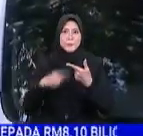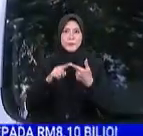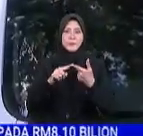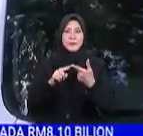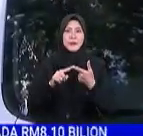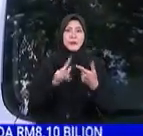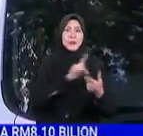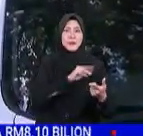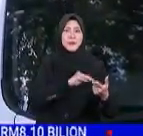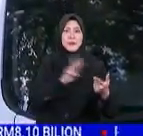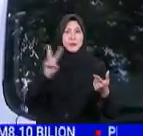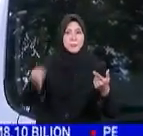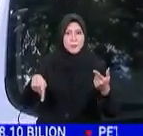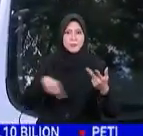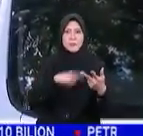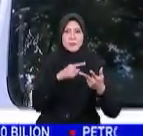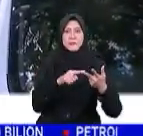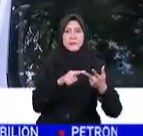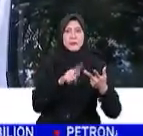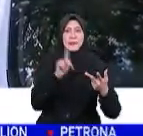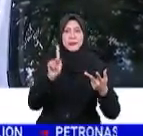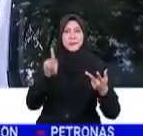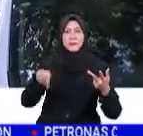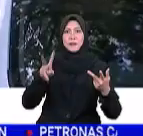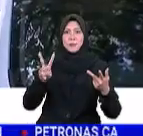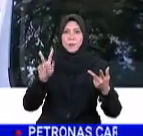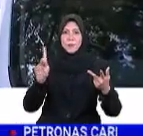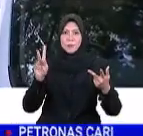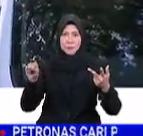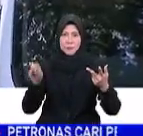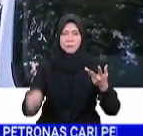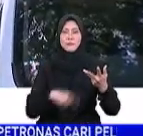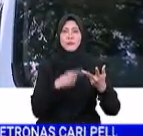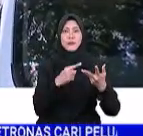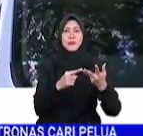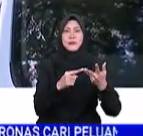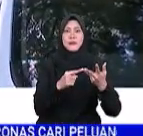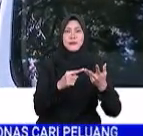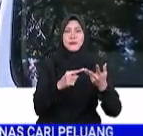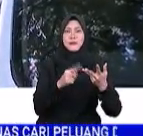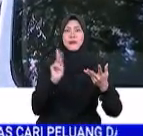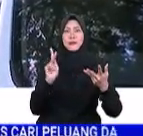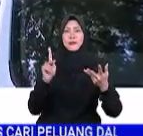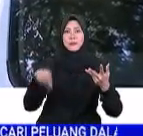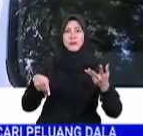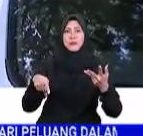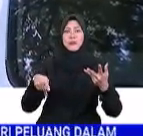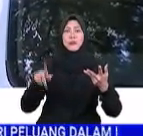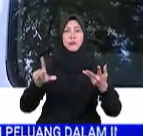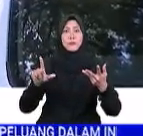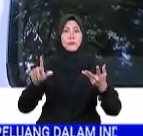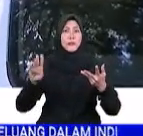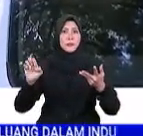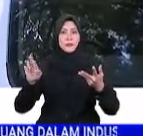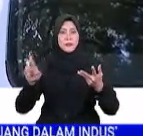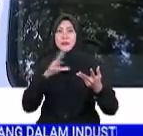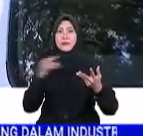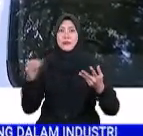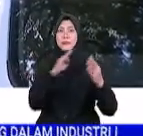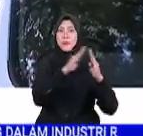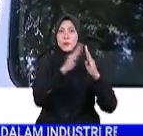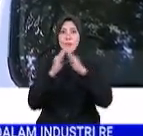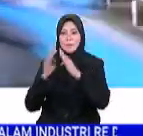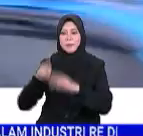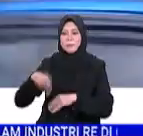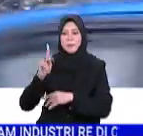Kementerian Wilayah Persekutuan, Kementerian Pembangunan Wanita, Keluarga dan Masyarakat, Kementerian Pembangunan Luar Bandar serta Kementerian Perumahan